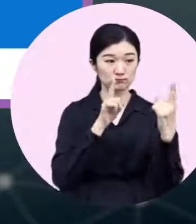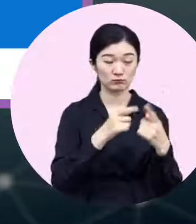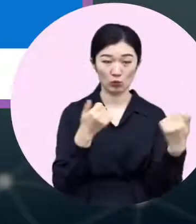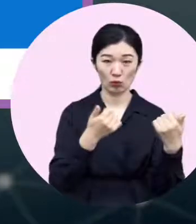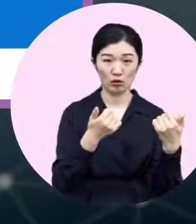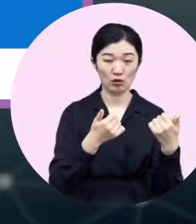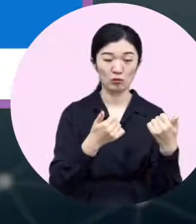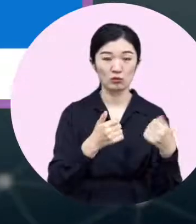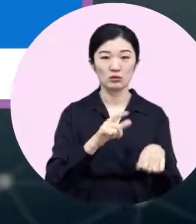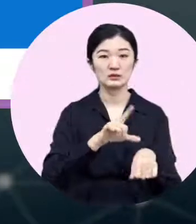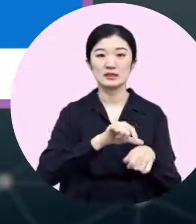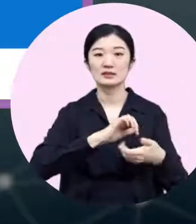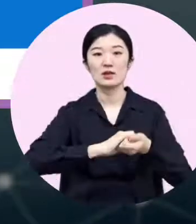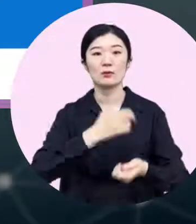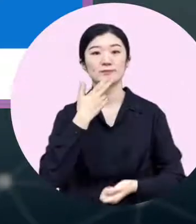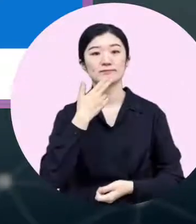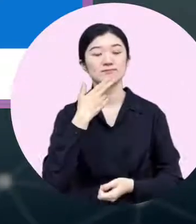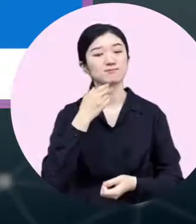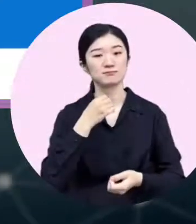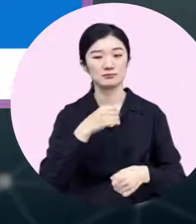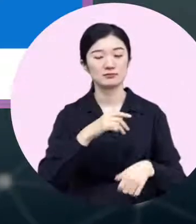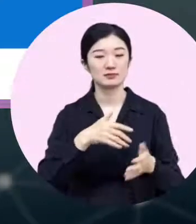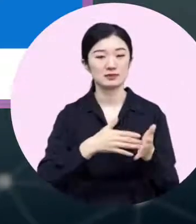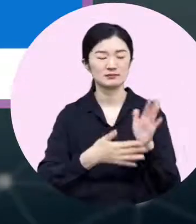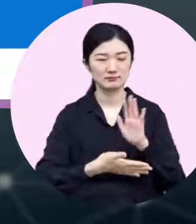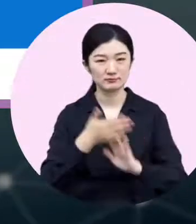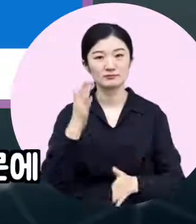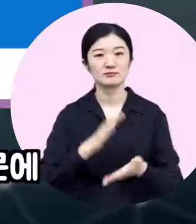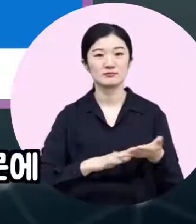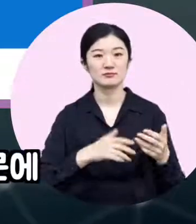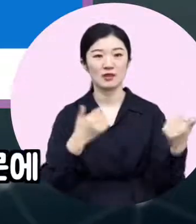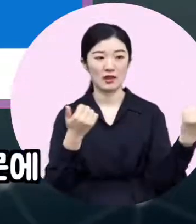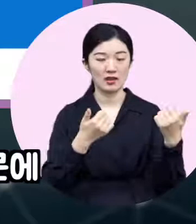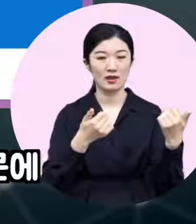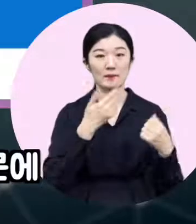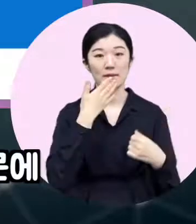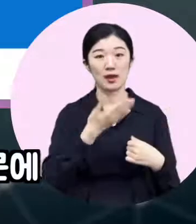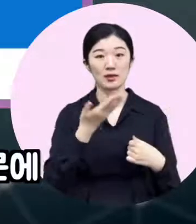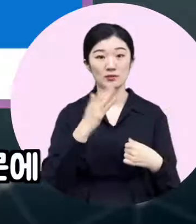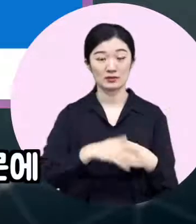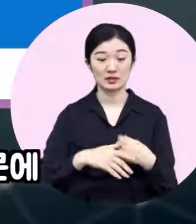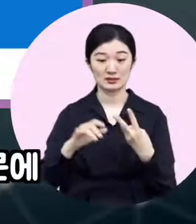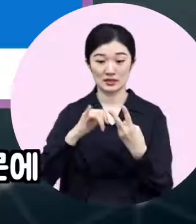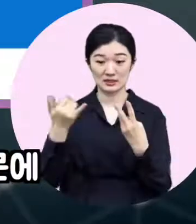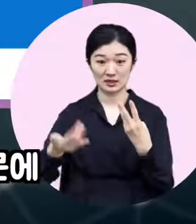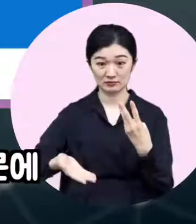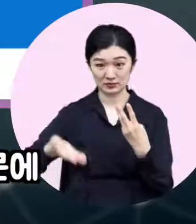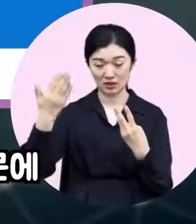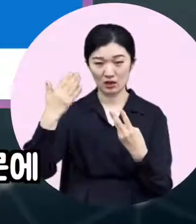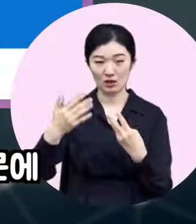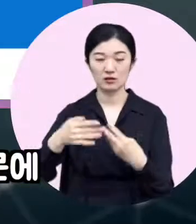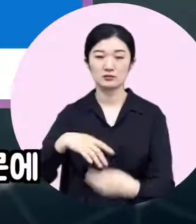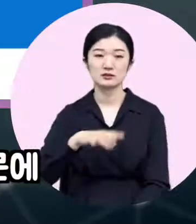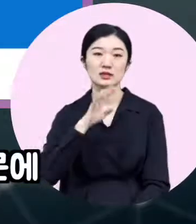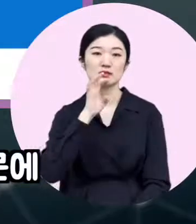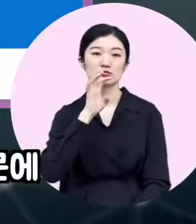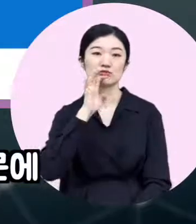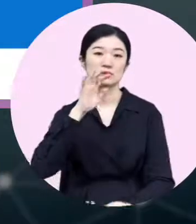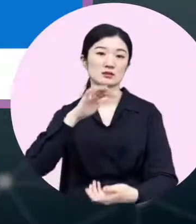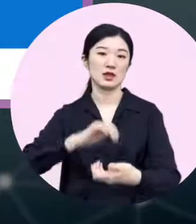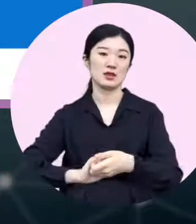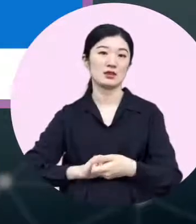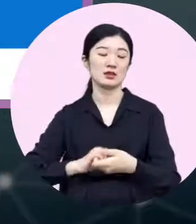한다. 그러면은 시간 제한이 없습니다. 무제한으로 하실 수 있지만 3명부터는 40분의 시간 제한이 있기